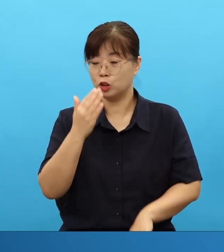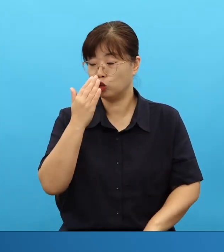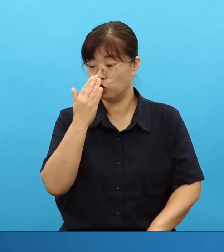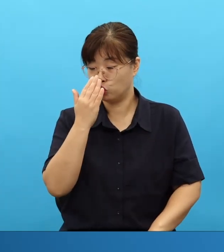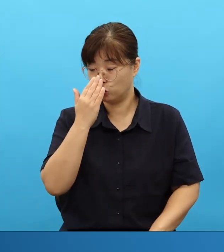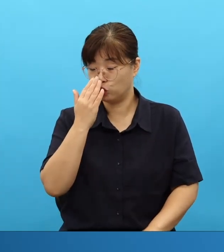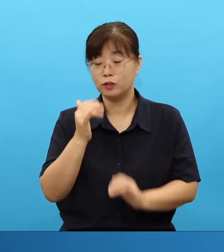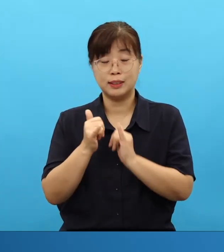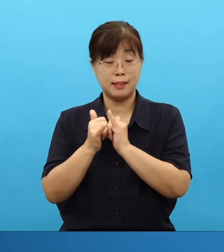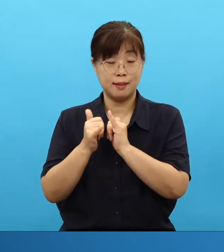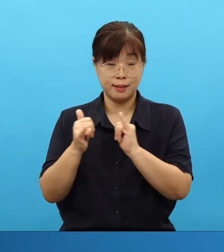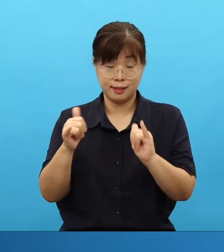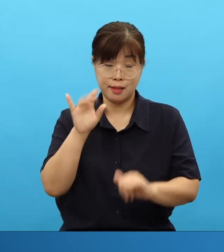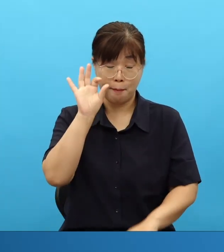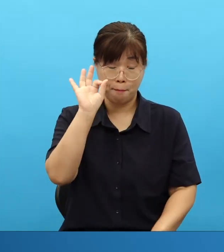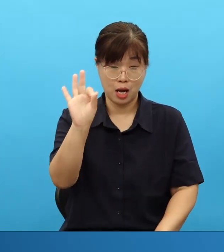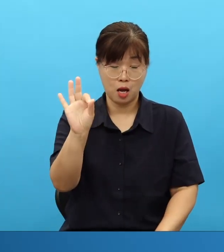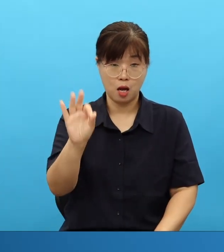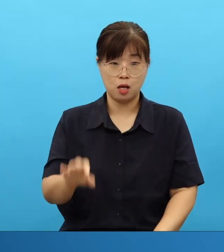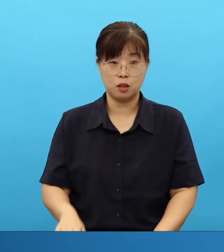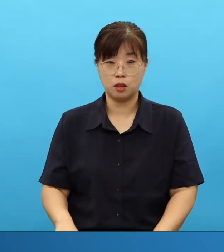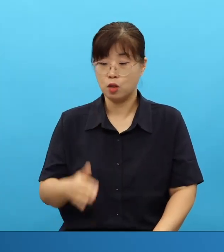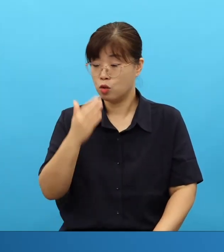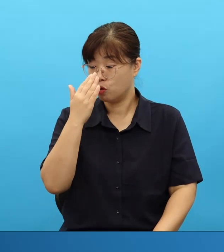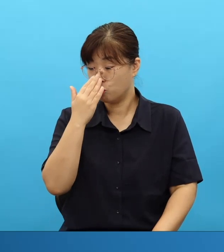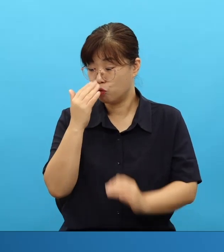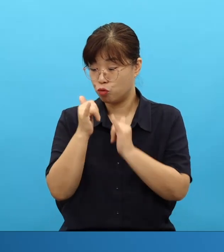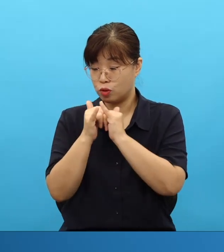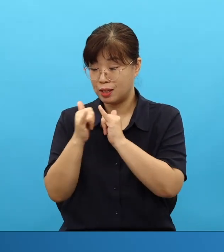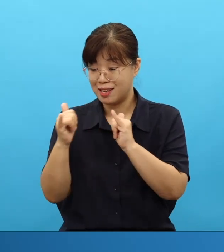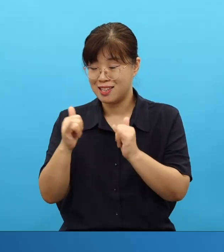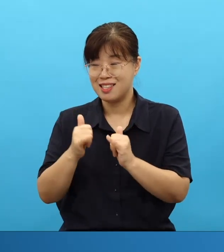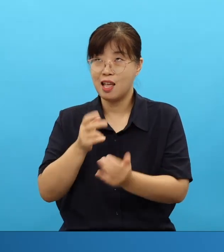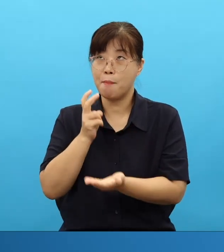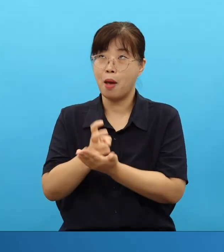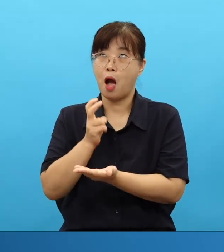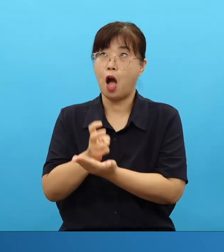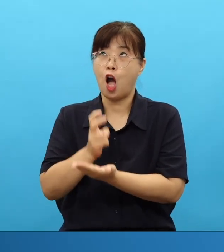유대인들은 평생 안 율법 다툼 시간